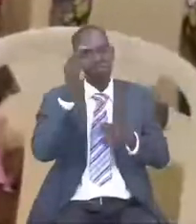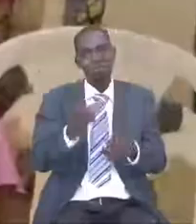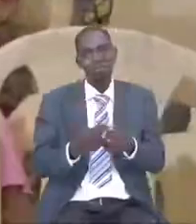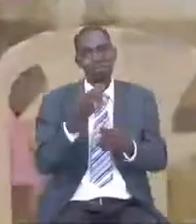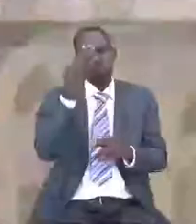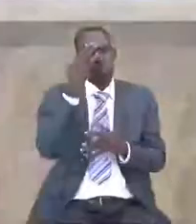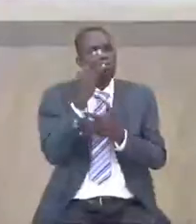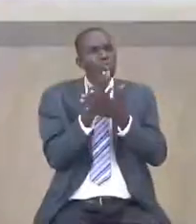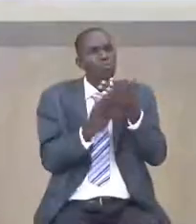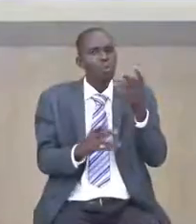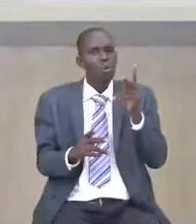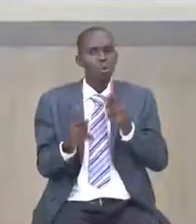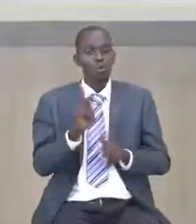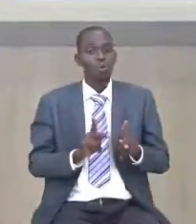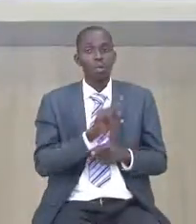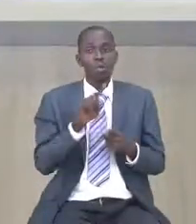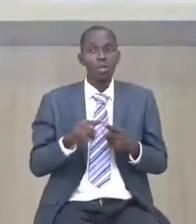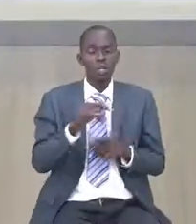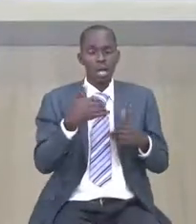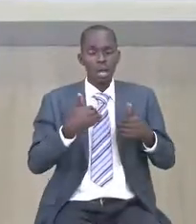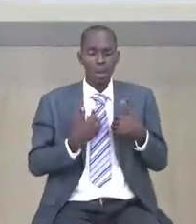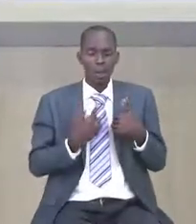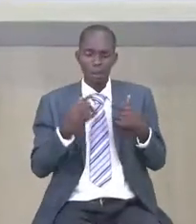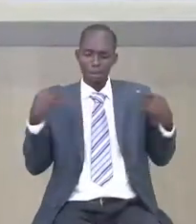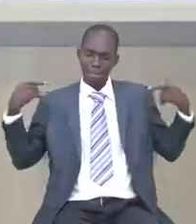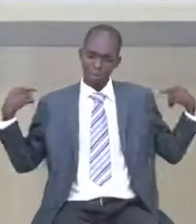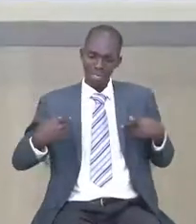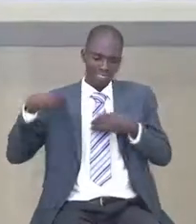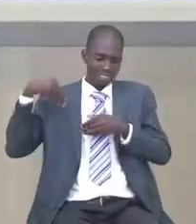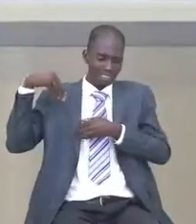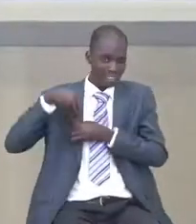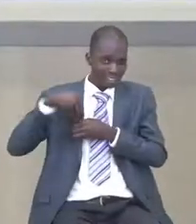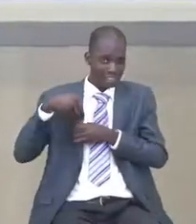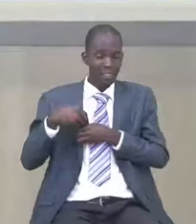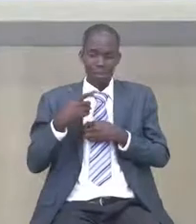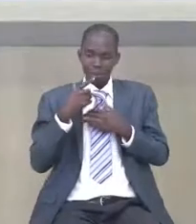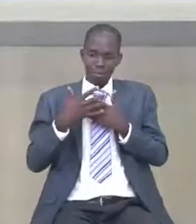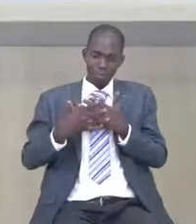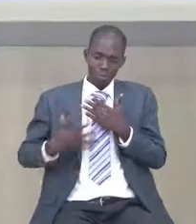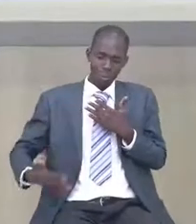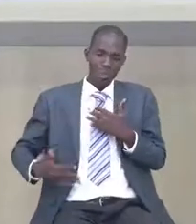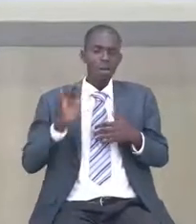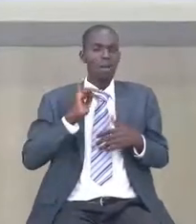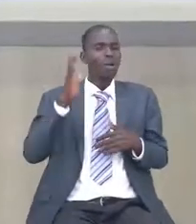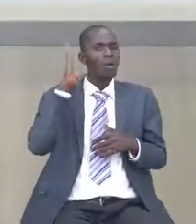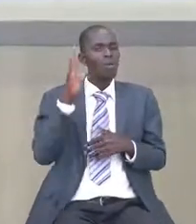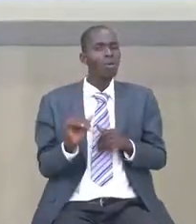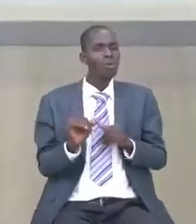personnes, quand ils saignent à l'intérieur, ils continuent à soigner leurs plaies. Ils